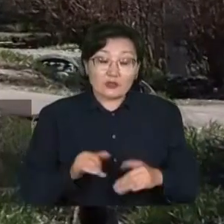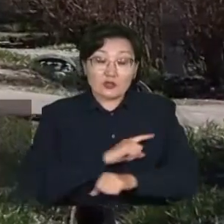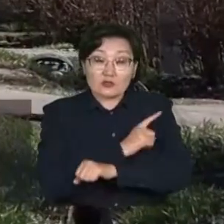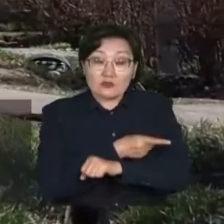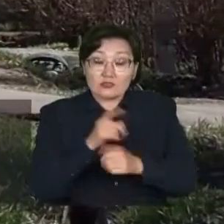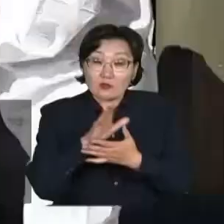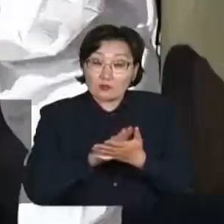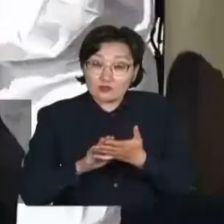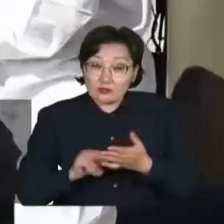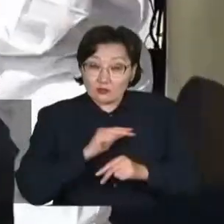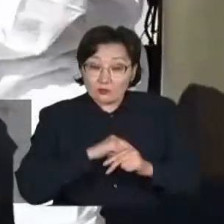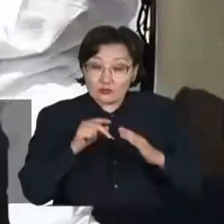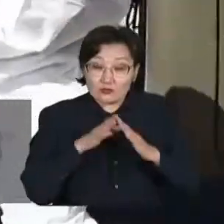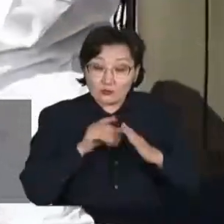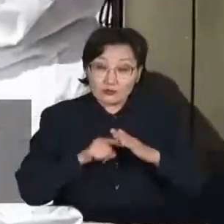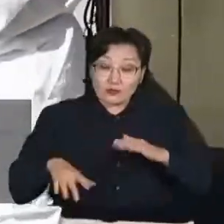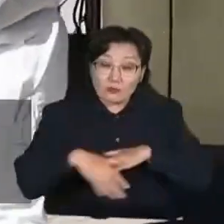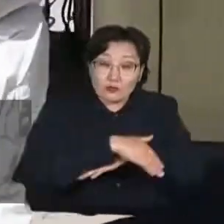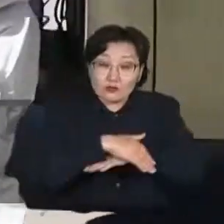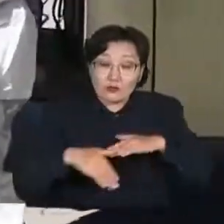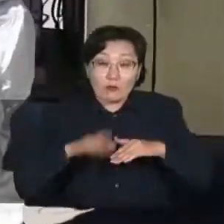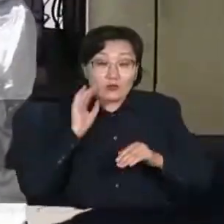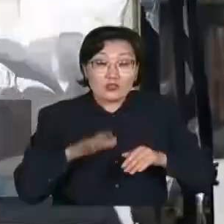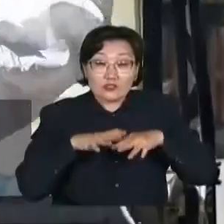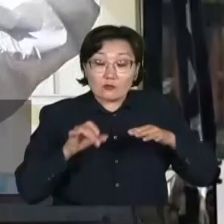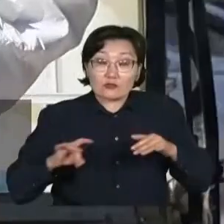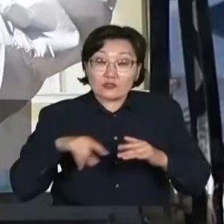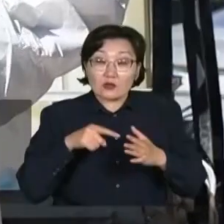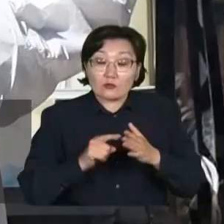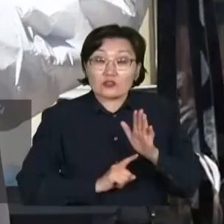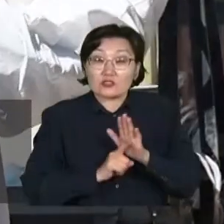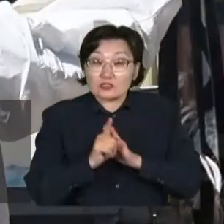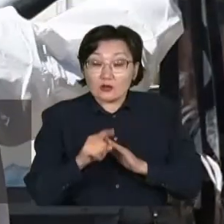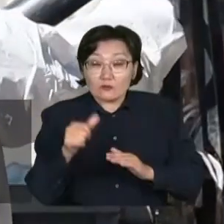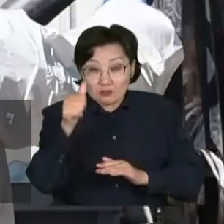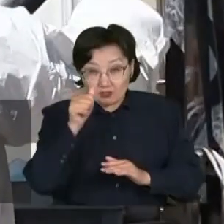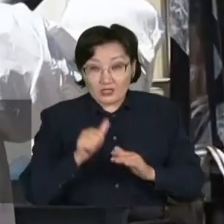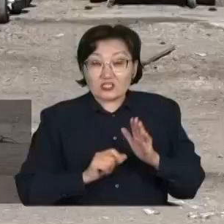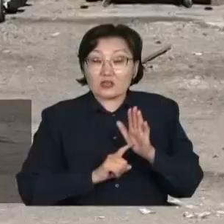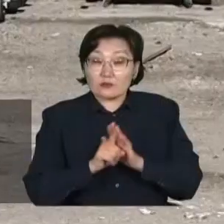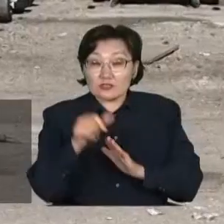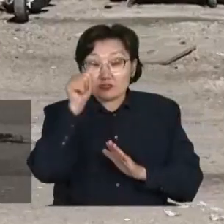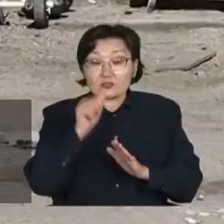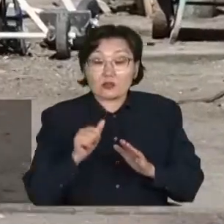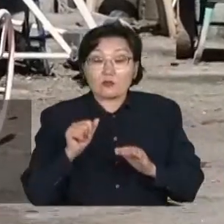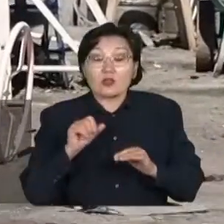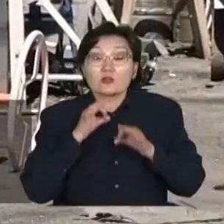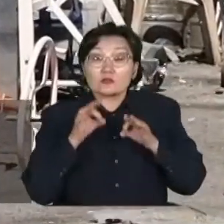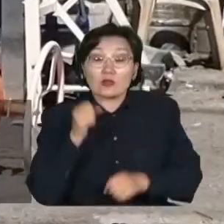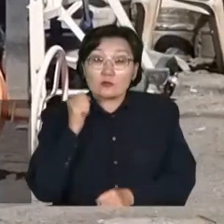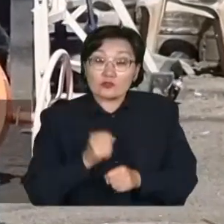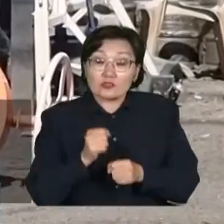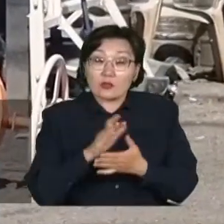Усиленная дезинфекция дворов и улиц в потопленных микрорайонах города стартовала еще в начале месяца. По словам коммунальщиков,